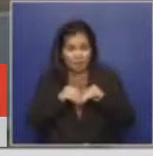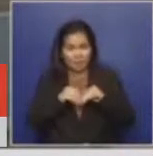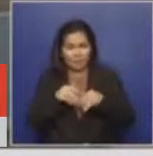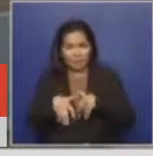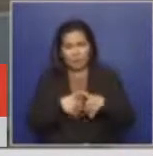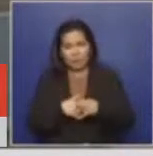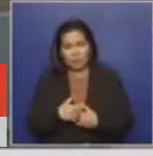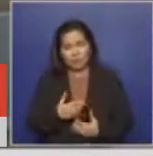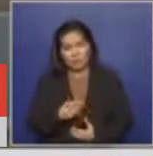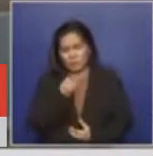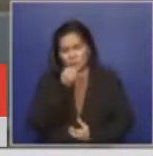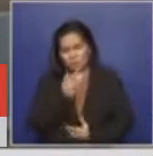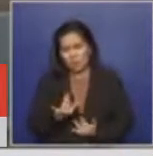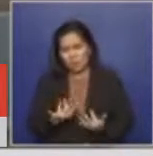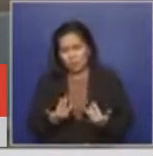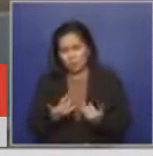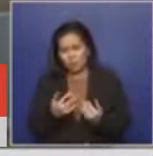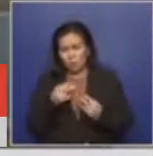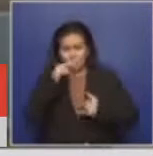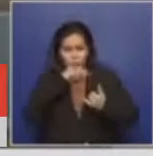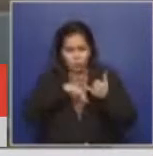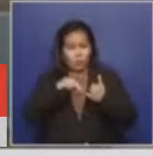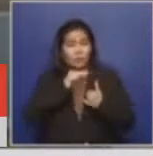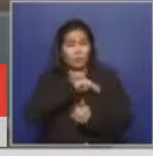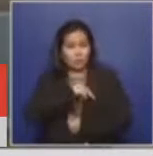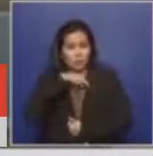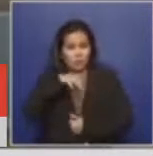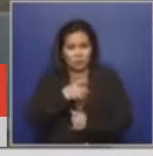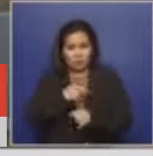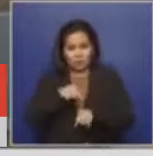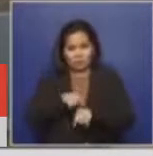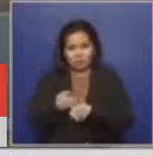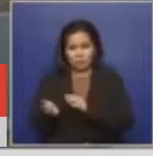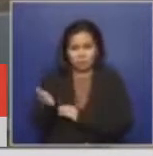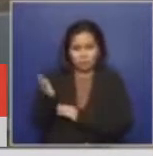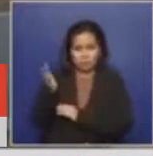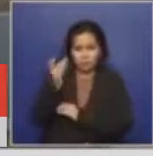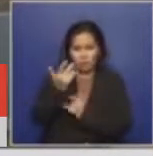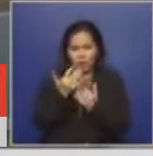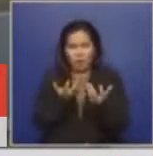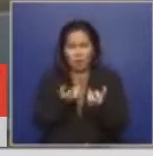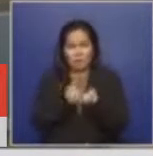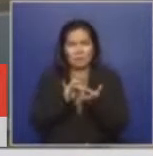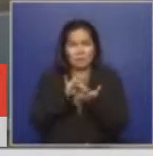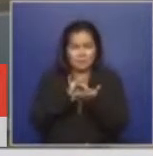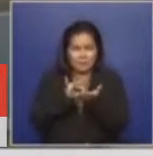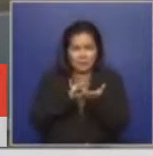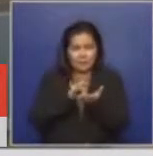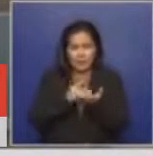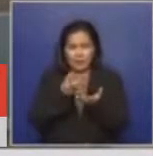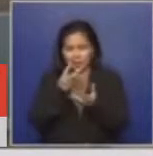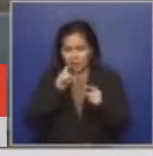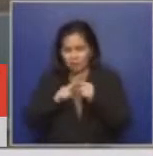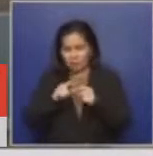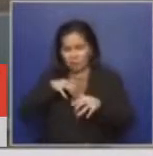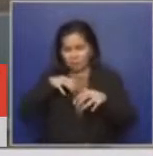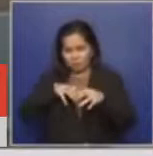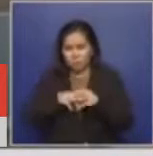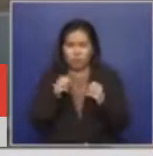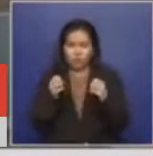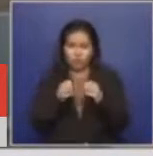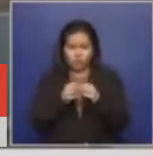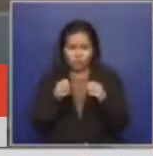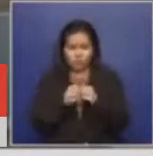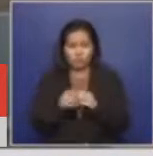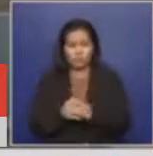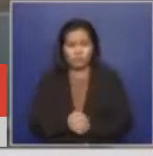ไปรอตรวจที่โรงพยาบาลนะครับแล้วก็รอเอายานะครับแล้วก็ต้องห่อข้าวห่ออะไรไปกินอีกนะครับแล้วอีกอย่างหนึ่งก็